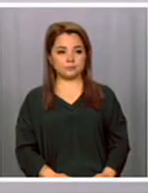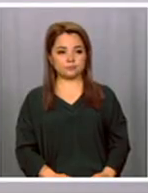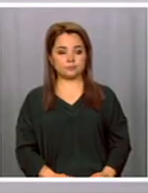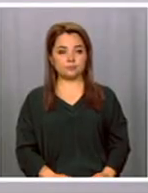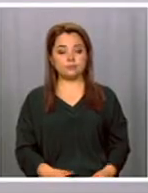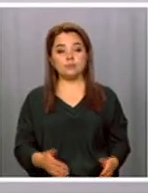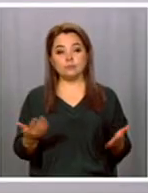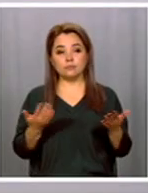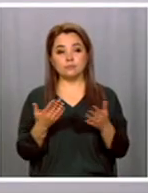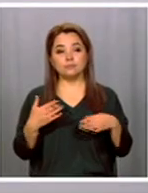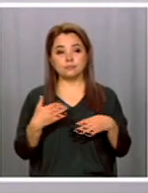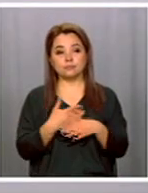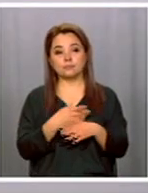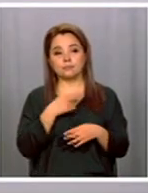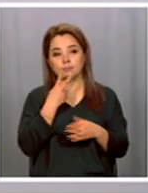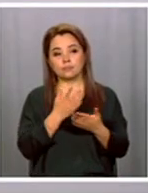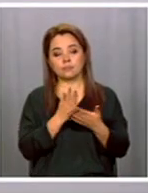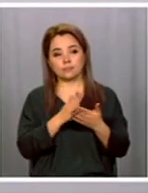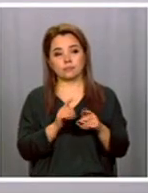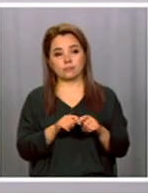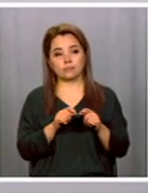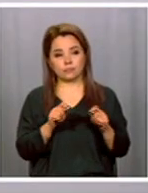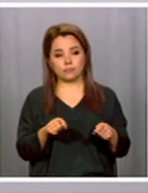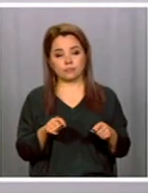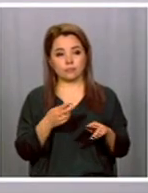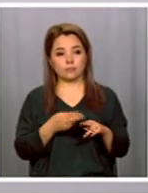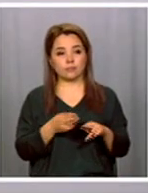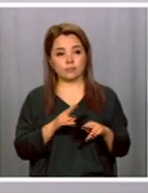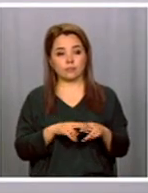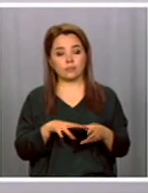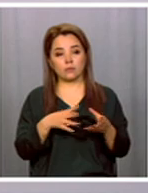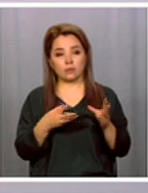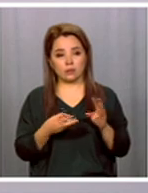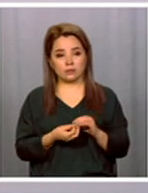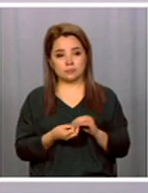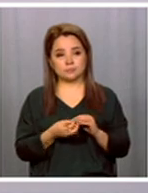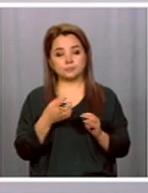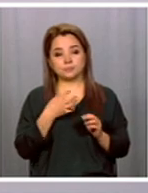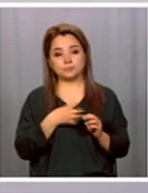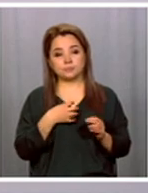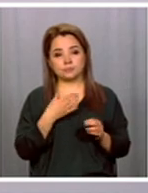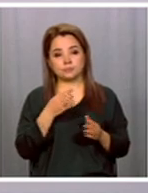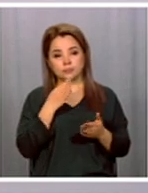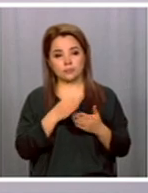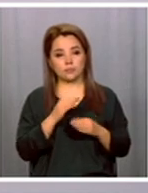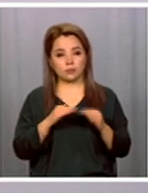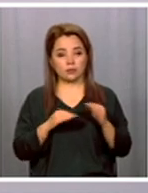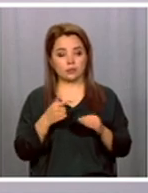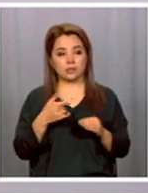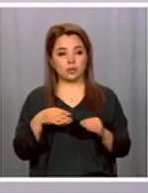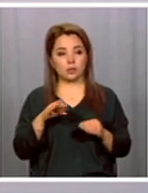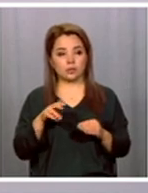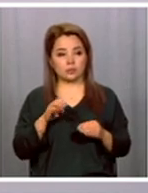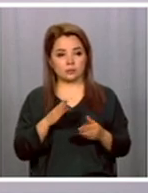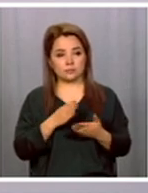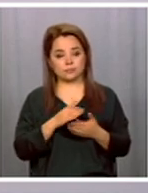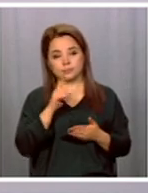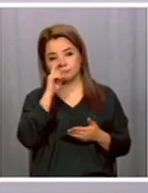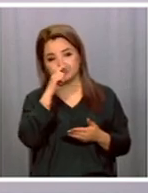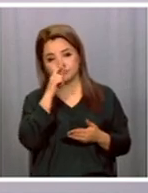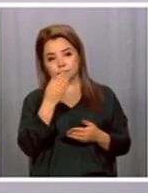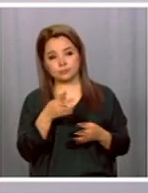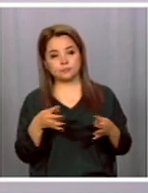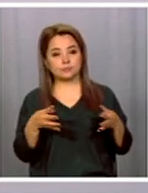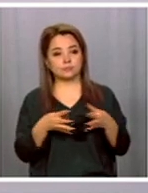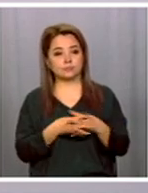Қандай реакция жүргендігін қарап көрейік. Жалпы негіздер, немесе гидроксидтер, қышқылдармен